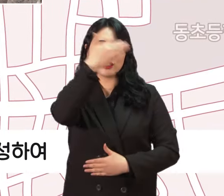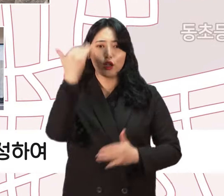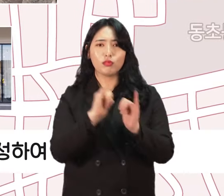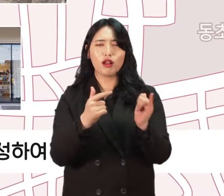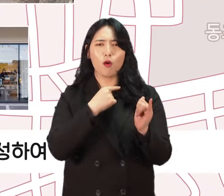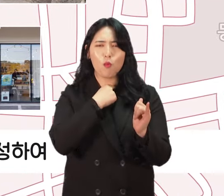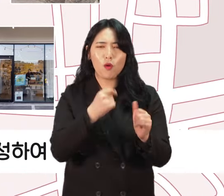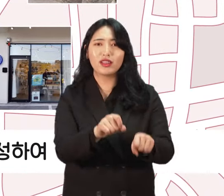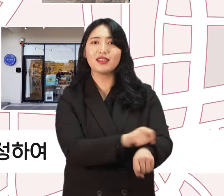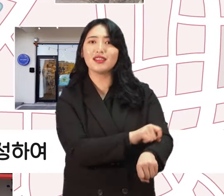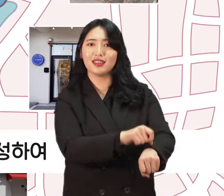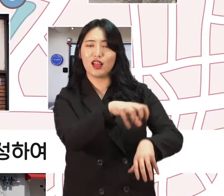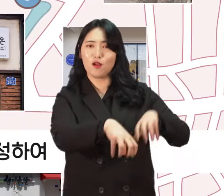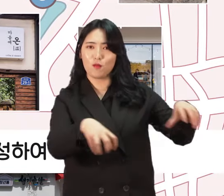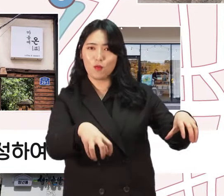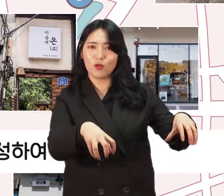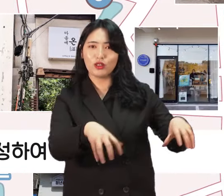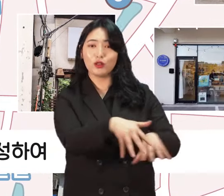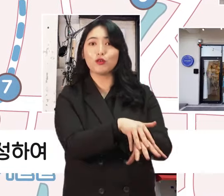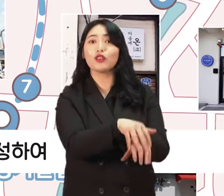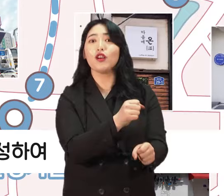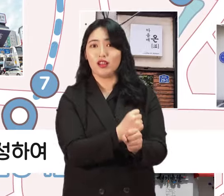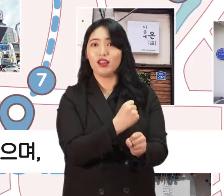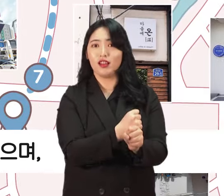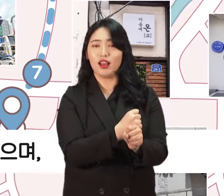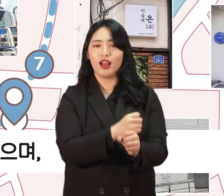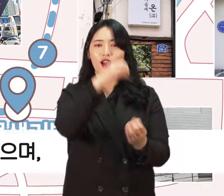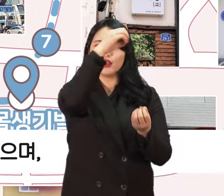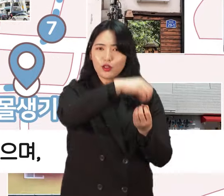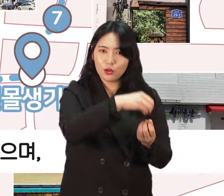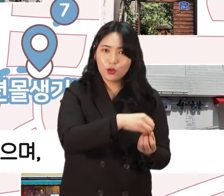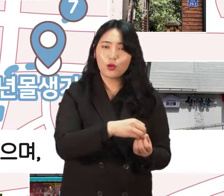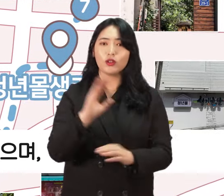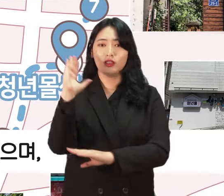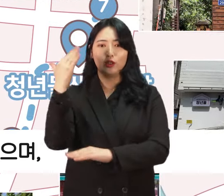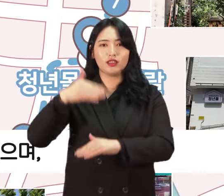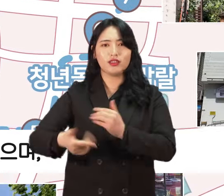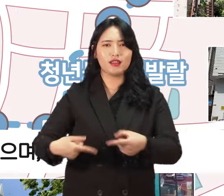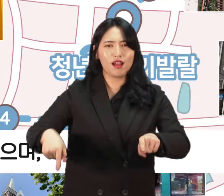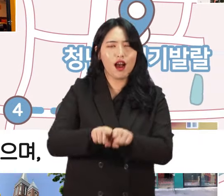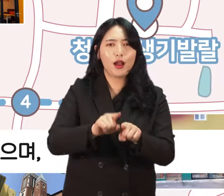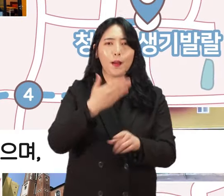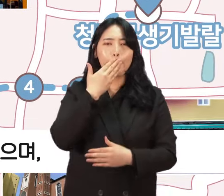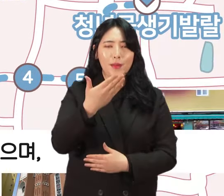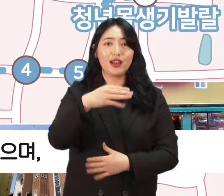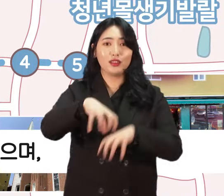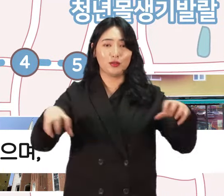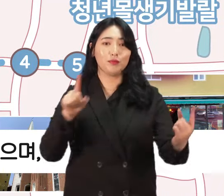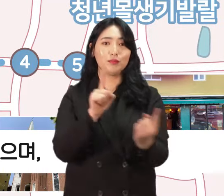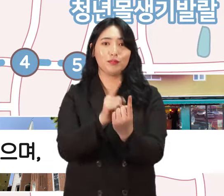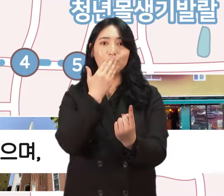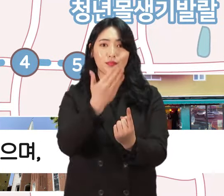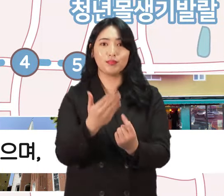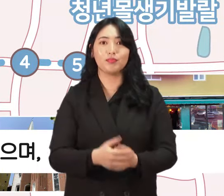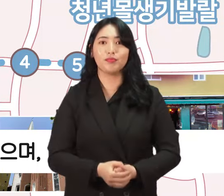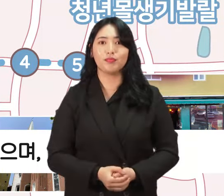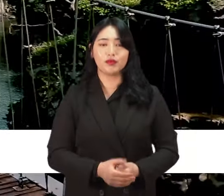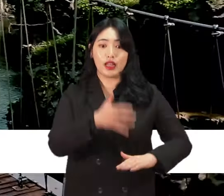특색 있는 곳 1일 포수로 구성하여 전통과 현대가 공존하는 장소들을 만나볼 수